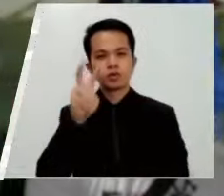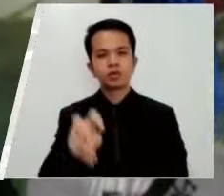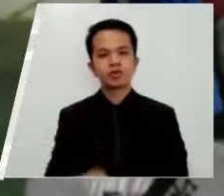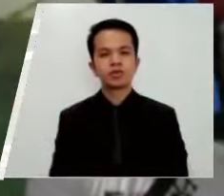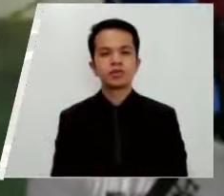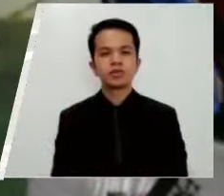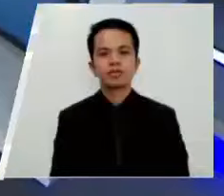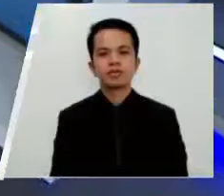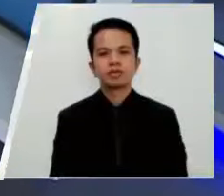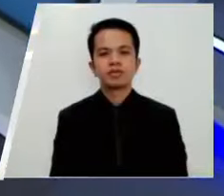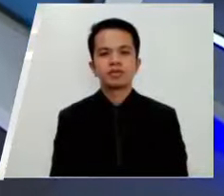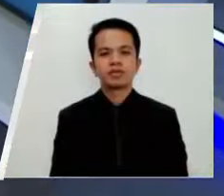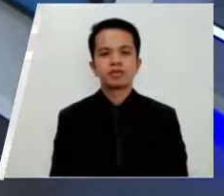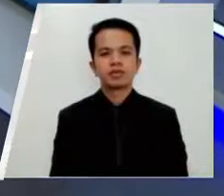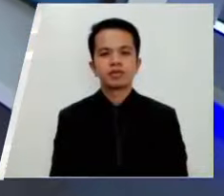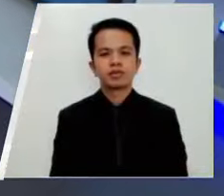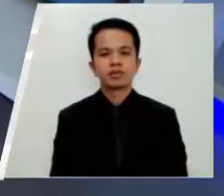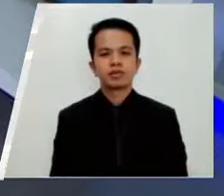saksi.